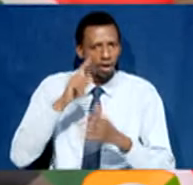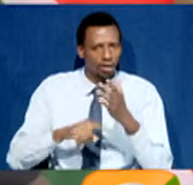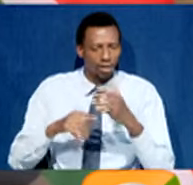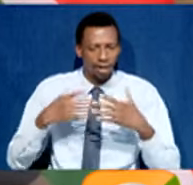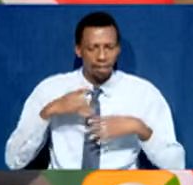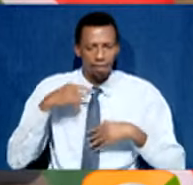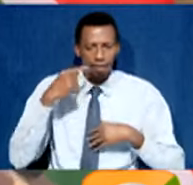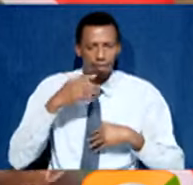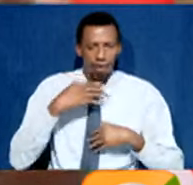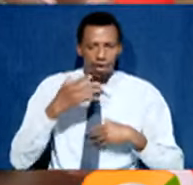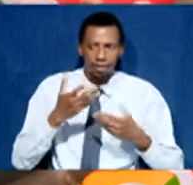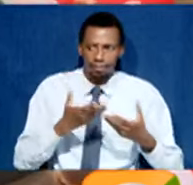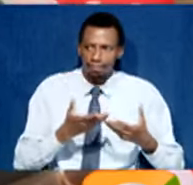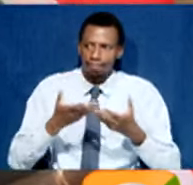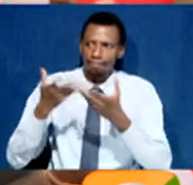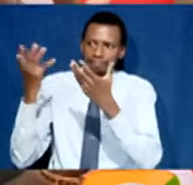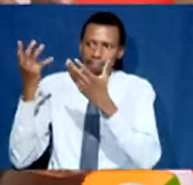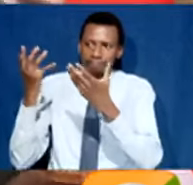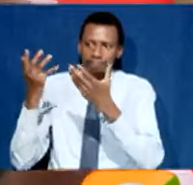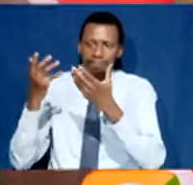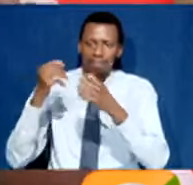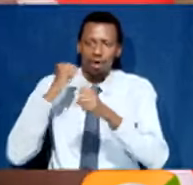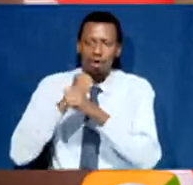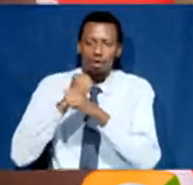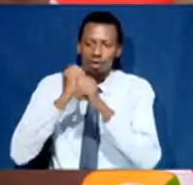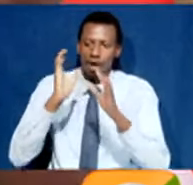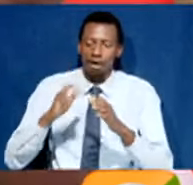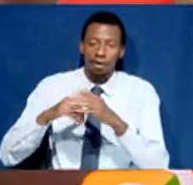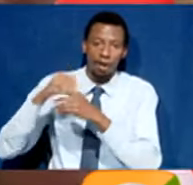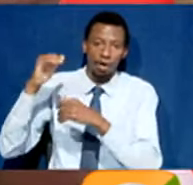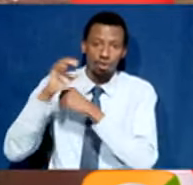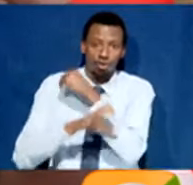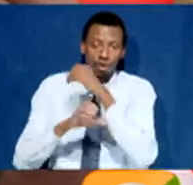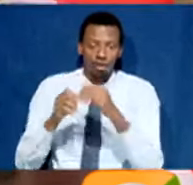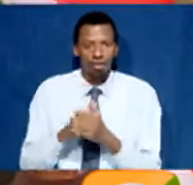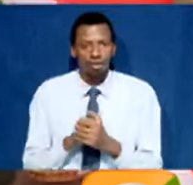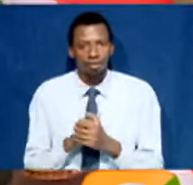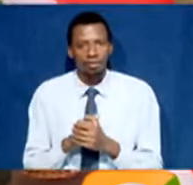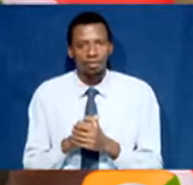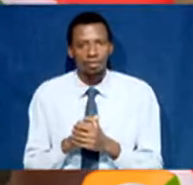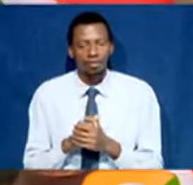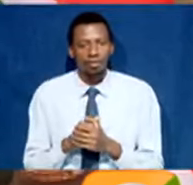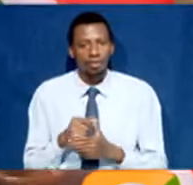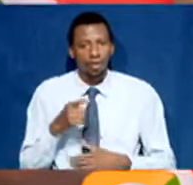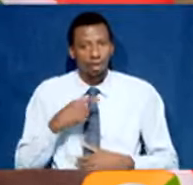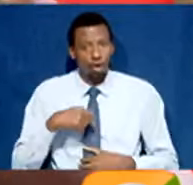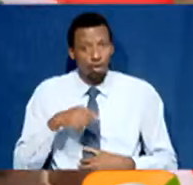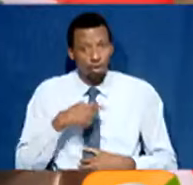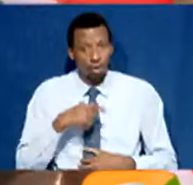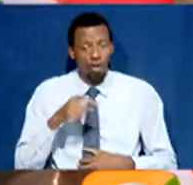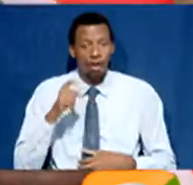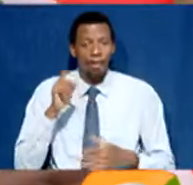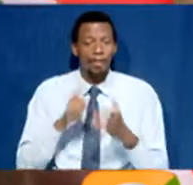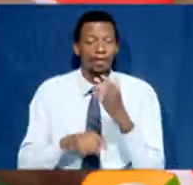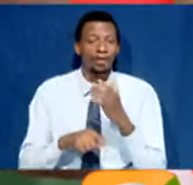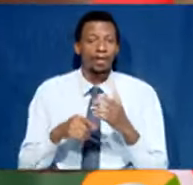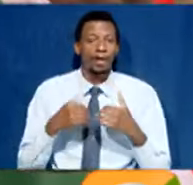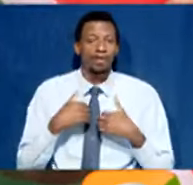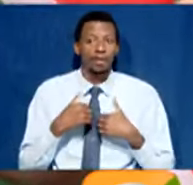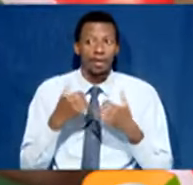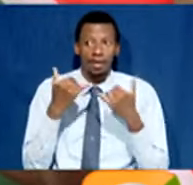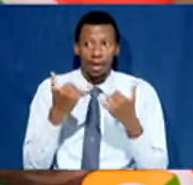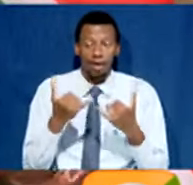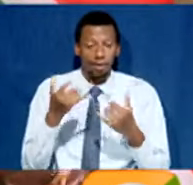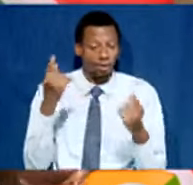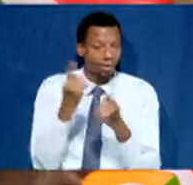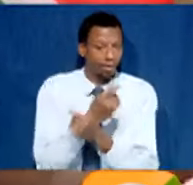of export of labor. Because we have to have identified them. Interventions. We have to have, I mean, it is different. They are